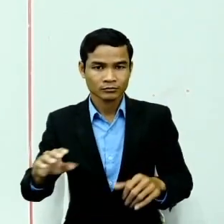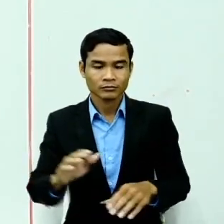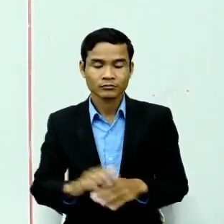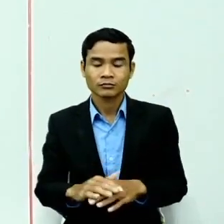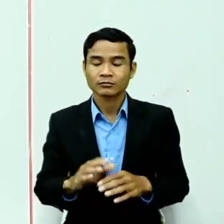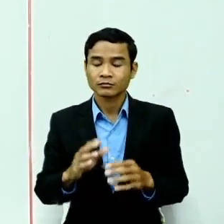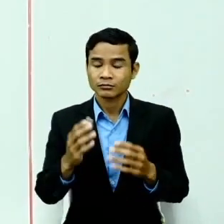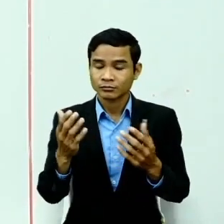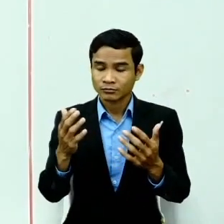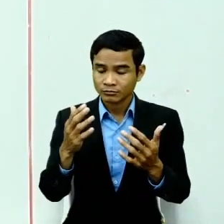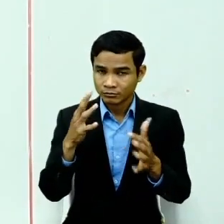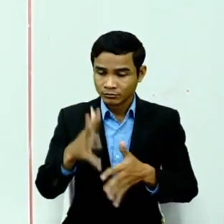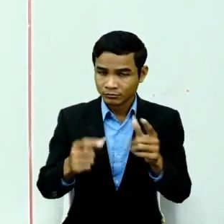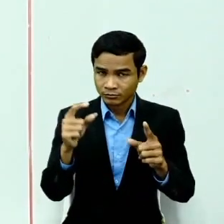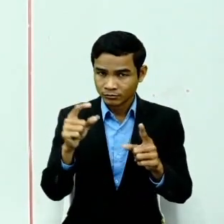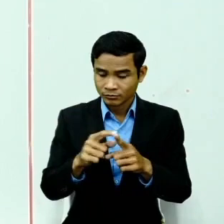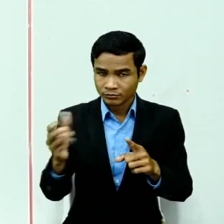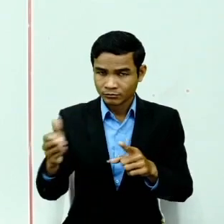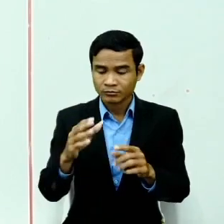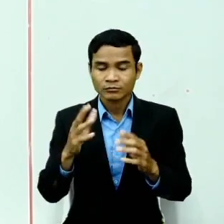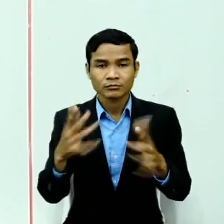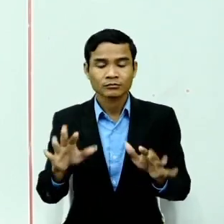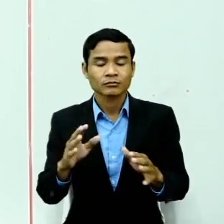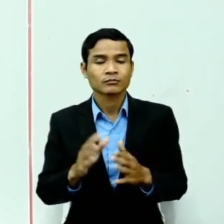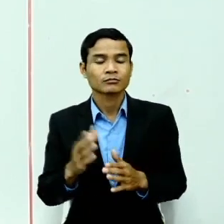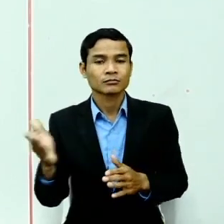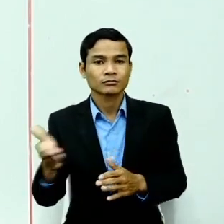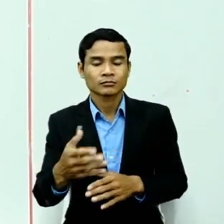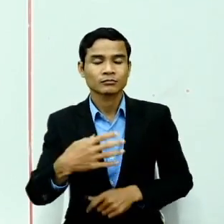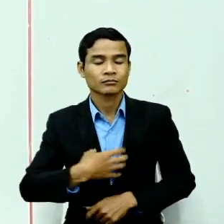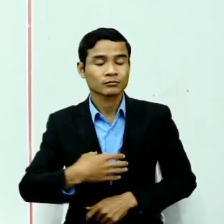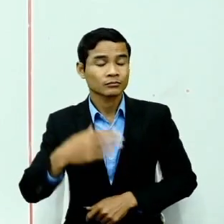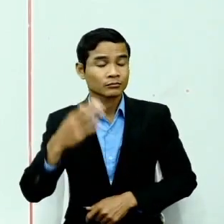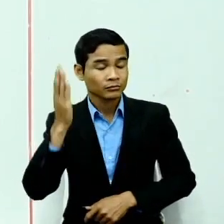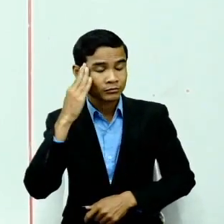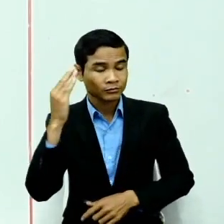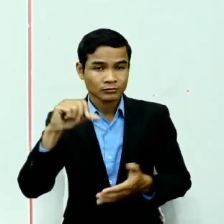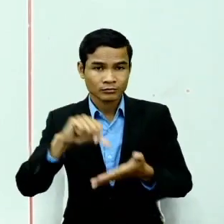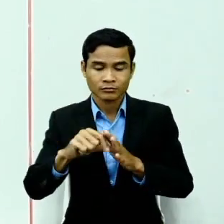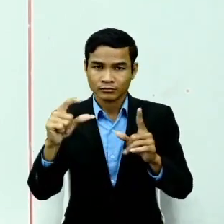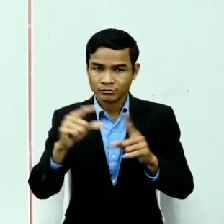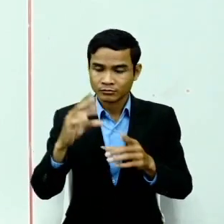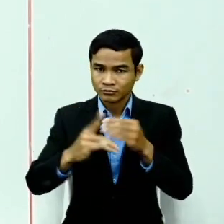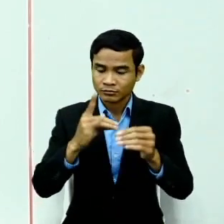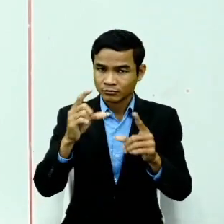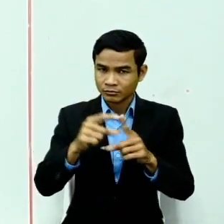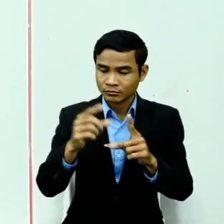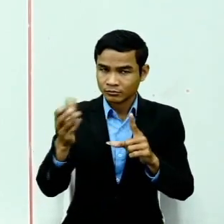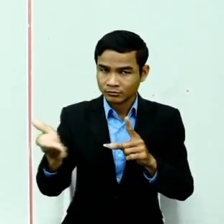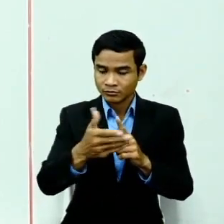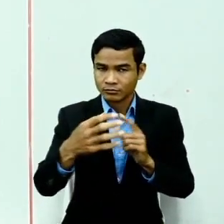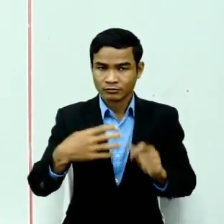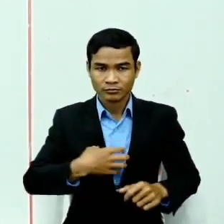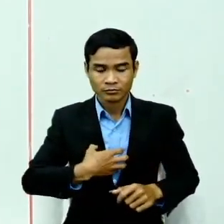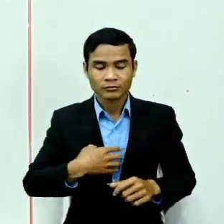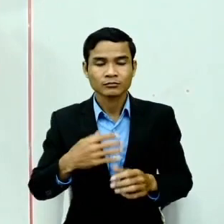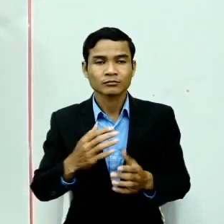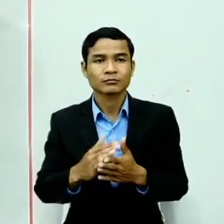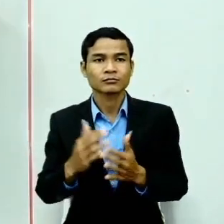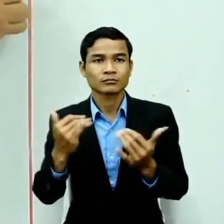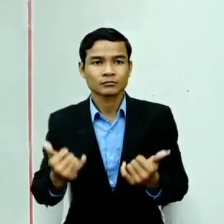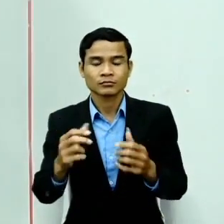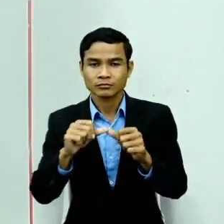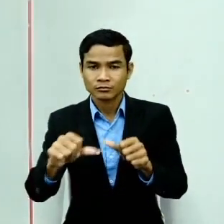dưỡng an pía chà rủi rồi hai chà ta con chẳng đằng này ẩm pì pịa đã thấy con chà à lấy dưỡng nước